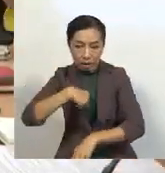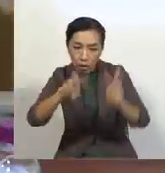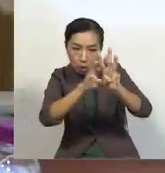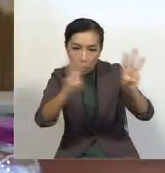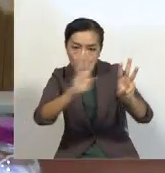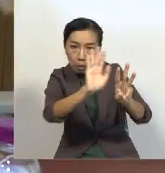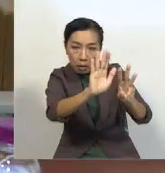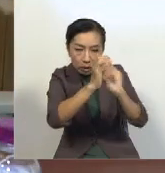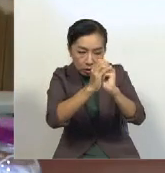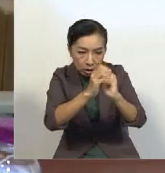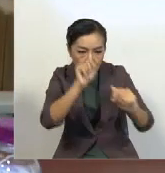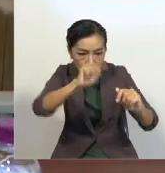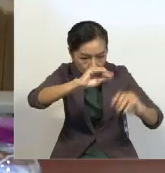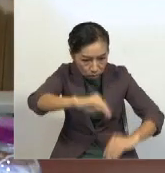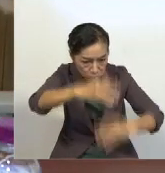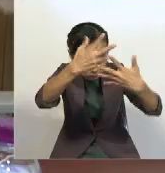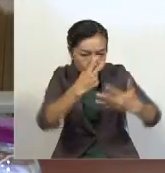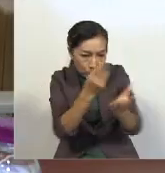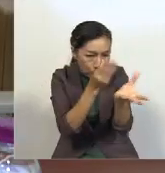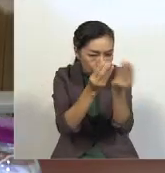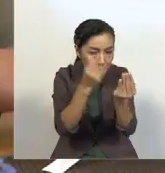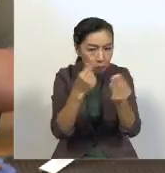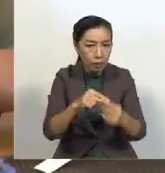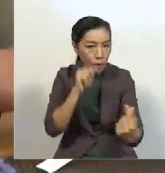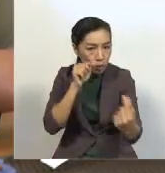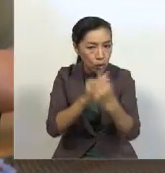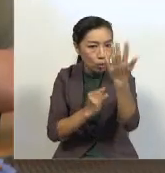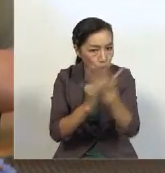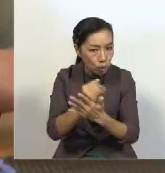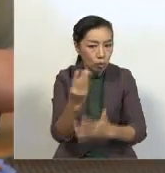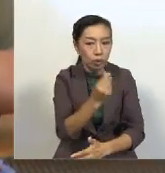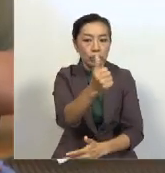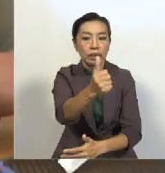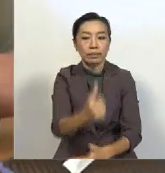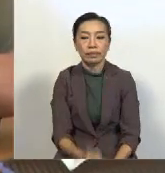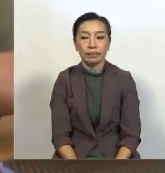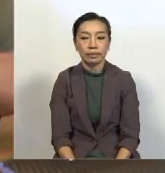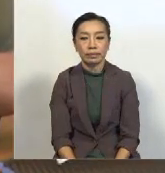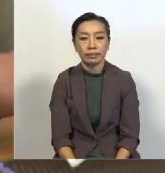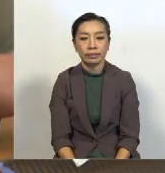ของประเทศจีนได้อย่างถูกต้องรวดเร็วด้วยก็น่าจะเกิดประโยชน์แล้วก็ต่อยอดได้อีกหลายด้านเลยนะคะ